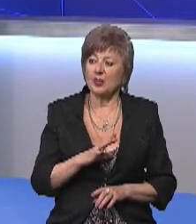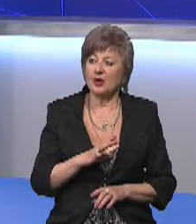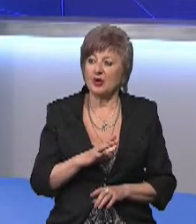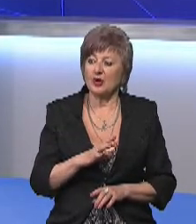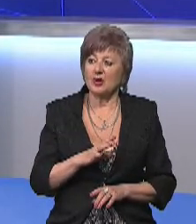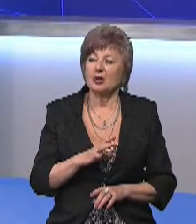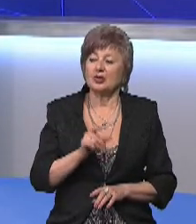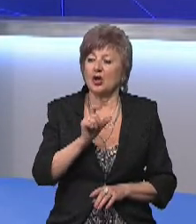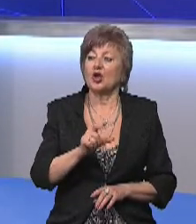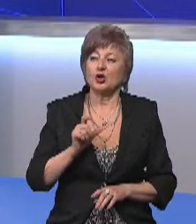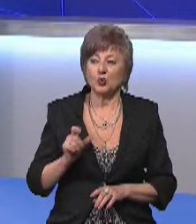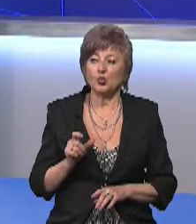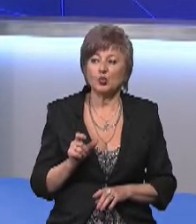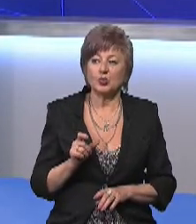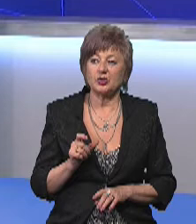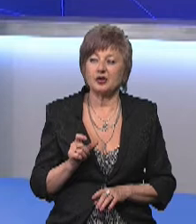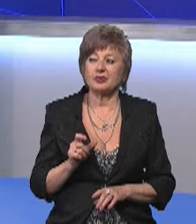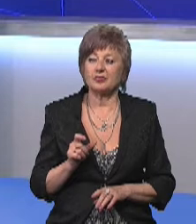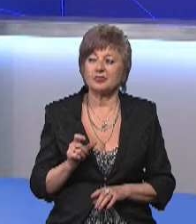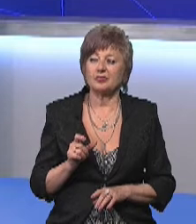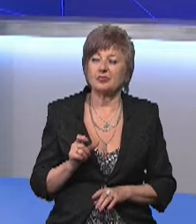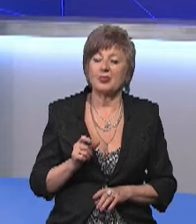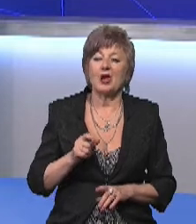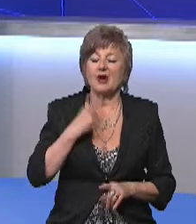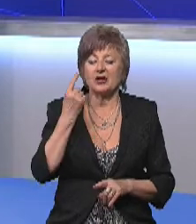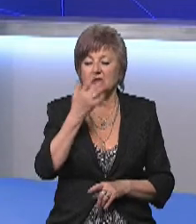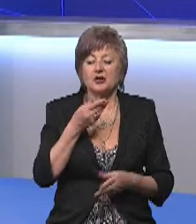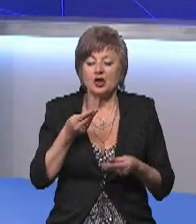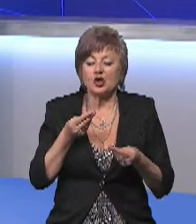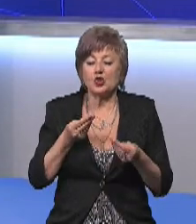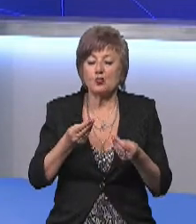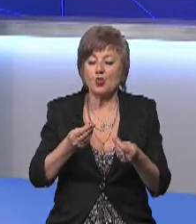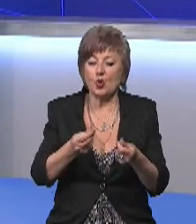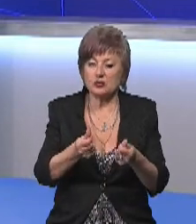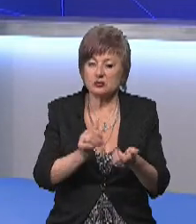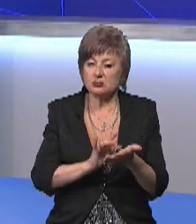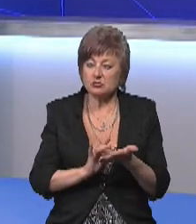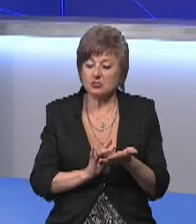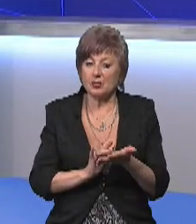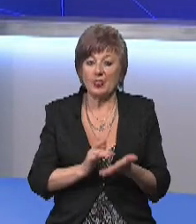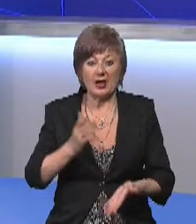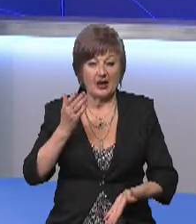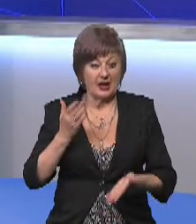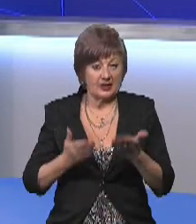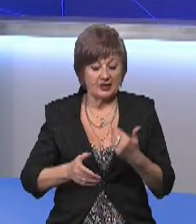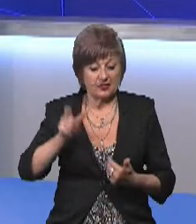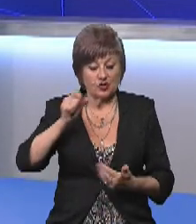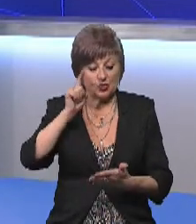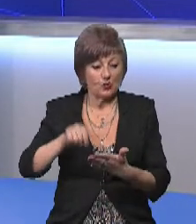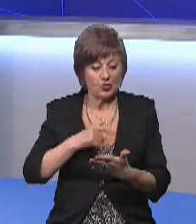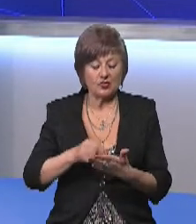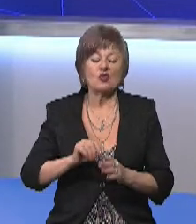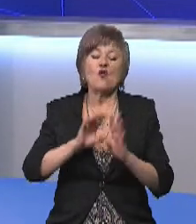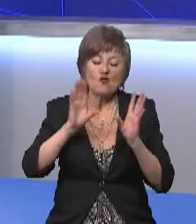деяка категорія населення у нас володіє гіпнозом. Але перше, що потрібно зробити, якщо ви особі не довіряєте, не